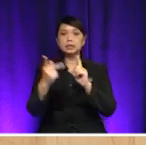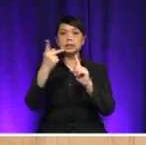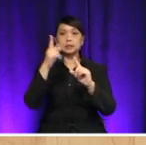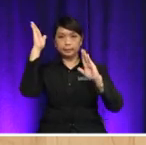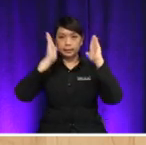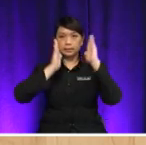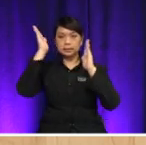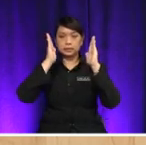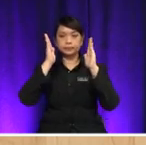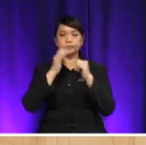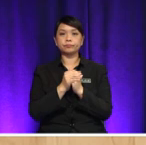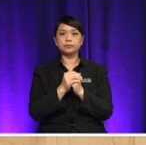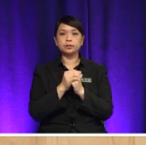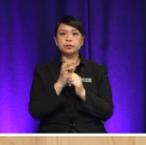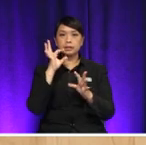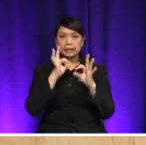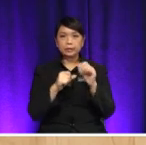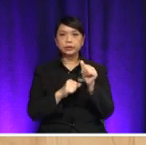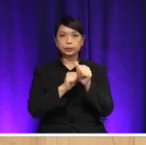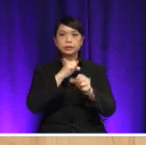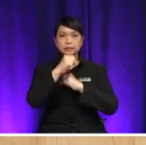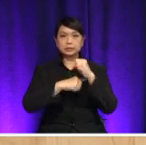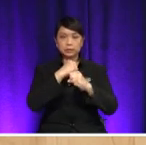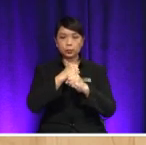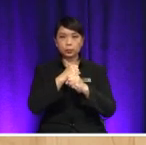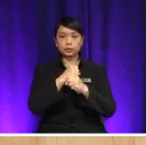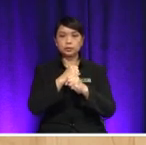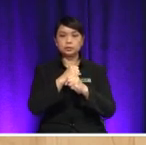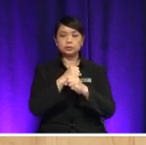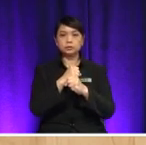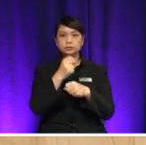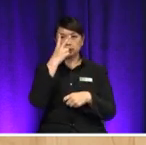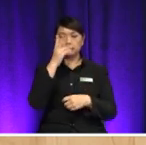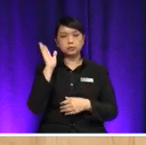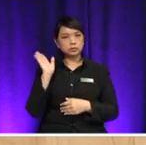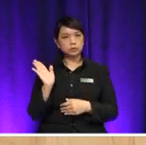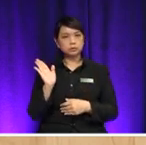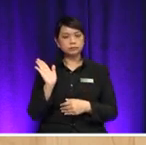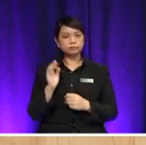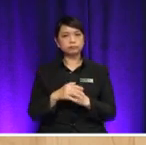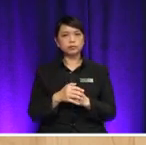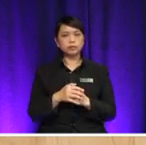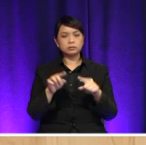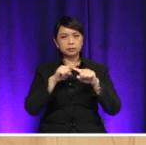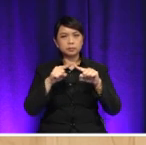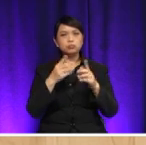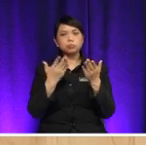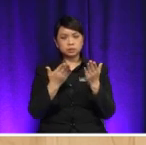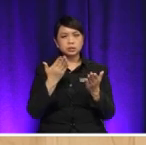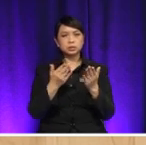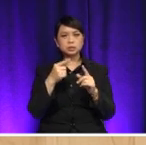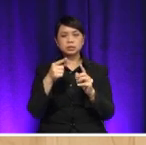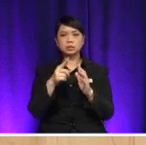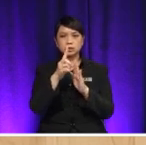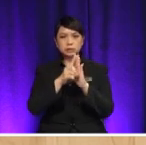oke kalau kita ikutkan tahun untuk tahun 2019 17 bulan 2 juta ya tapi disebabkan ada